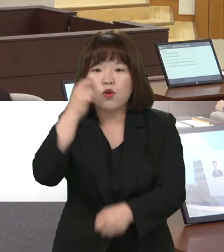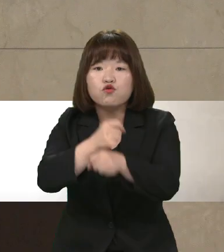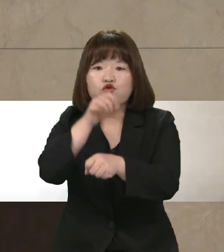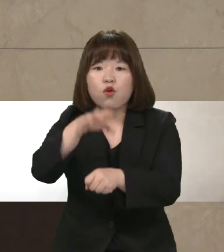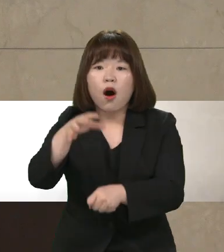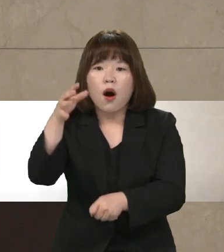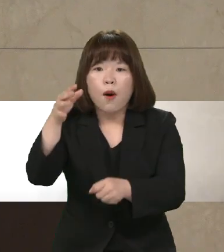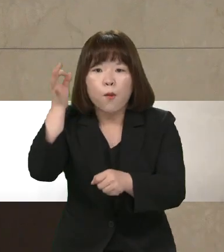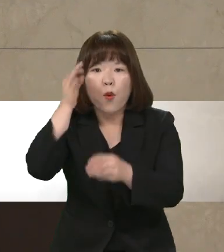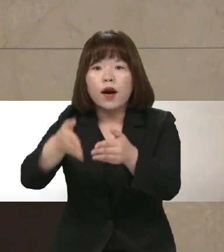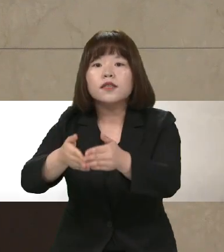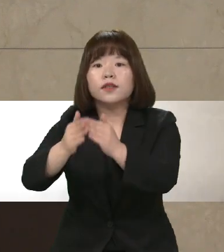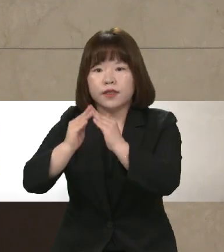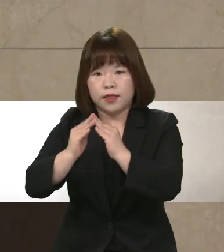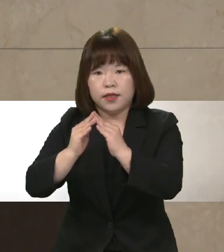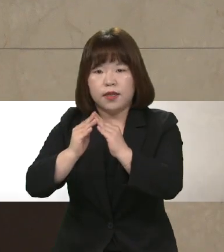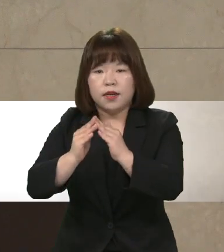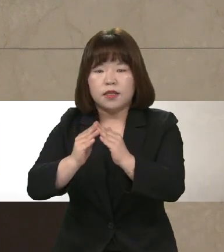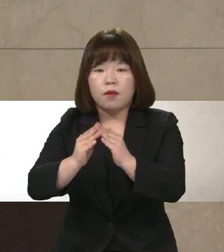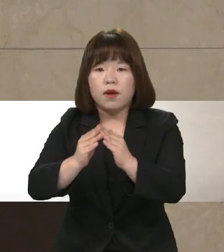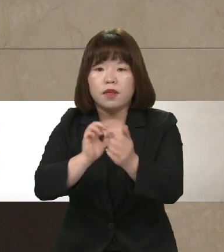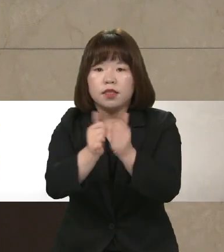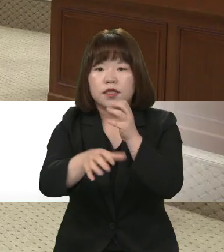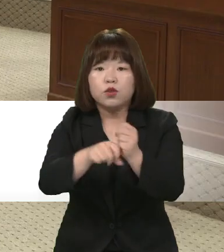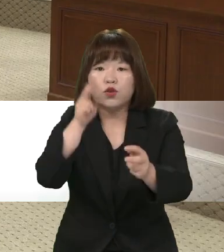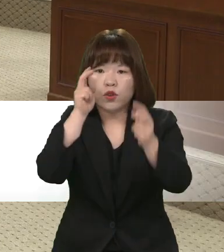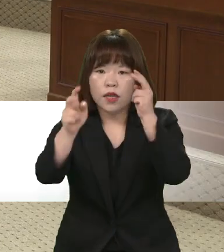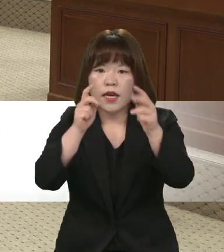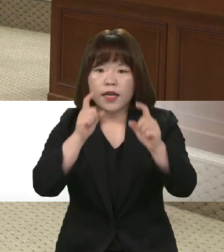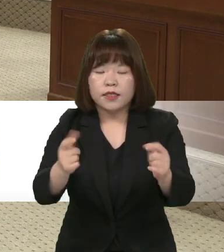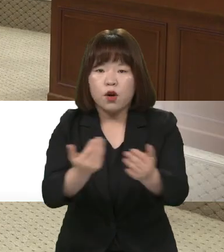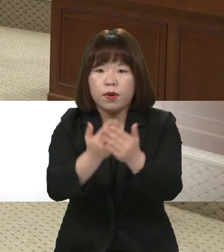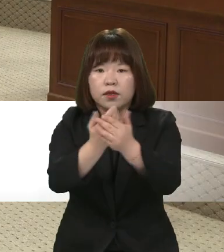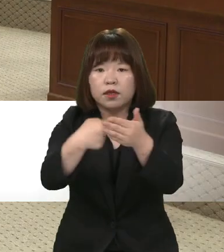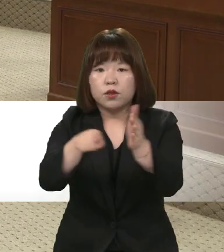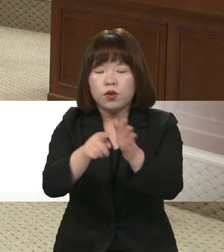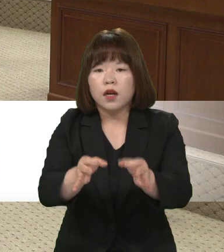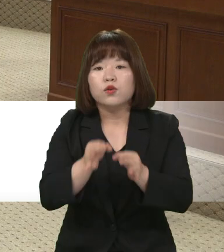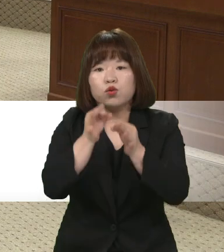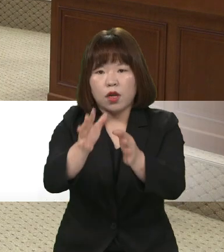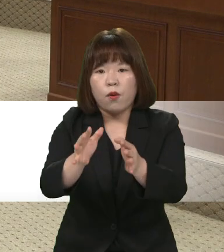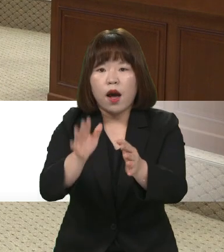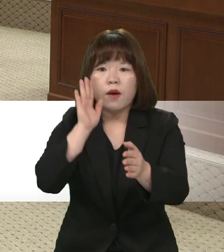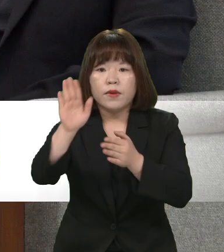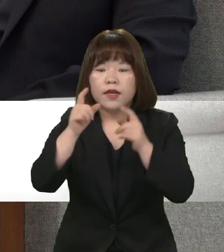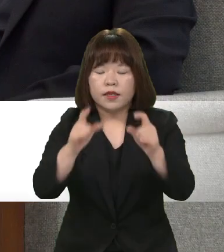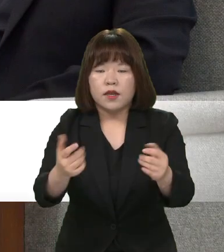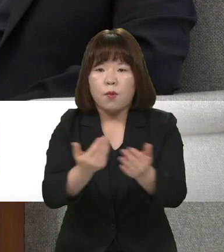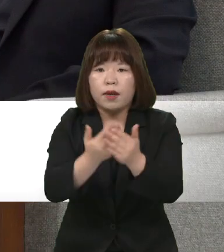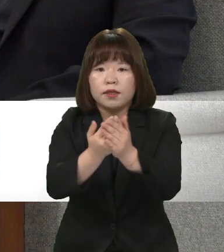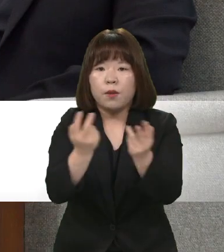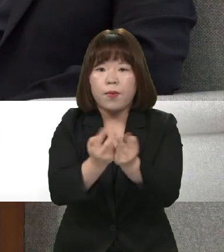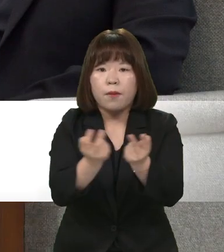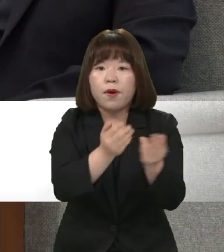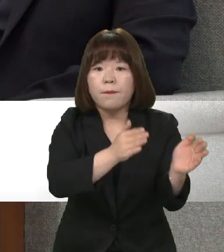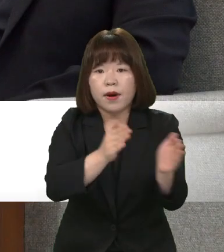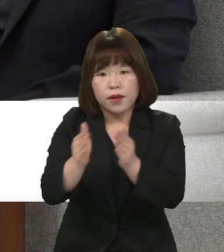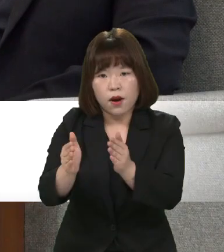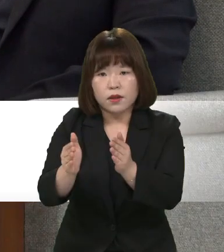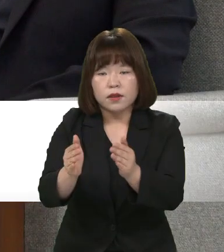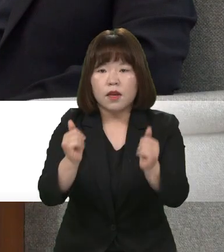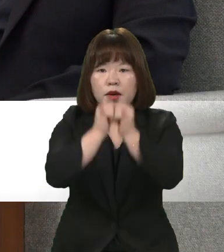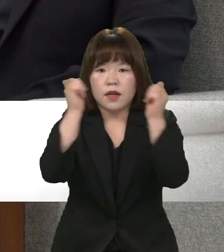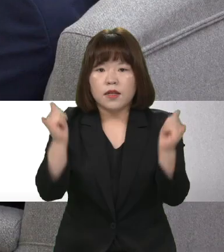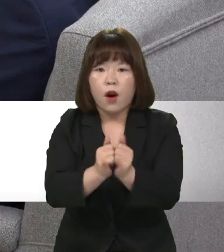연구원 본원 포항 설치 포스코 홀딩스의 지역발전을 위한 투자와 미래 지역 발전 방안 마련 포스코